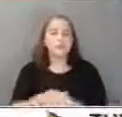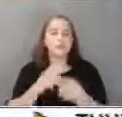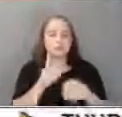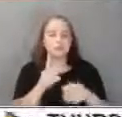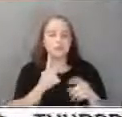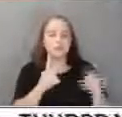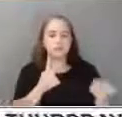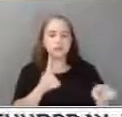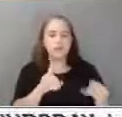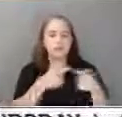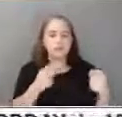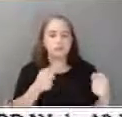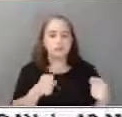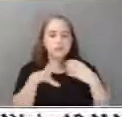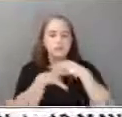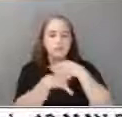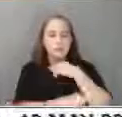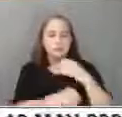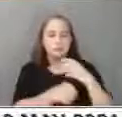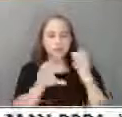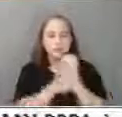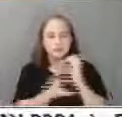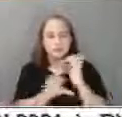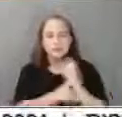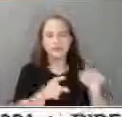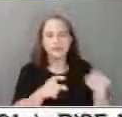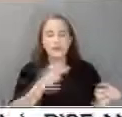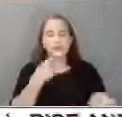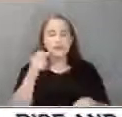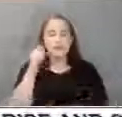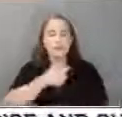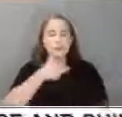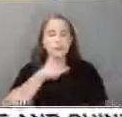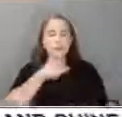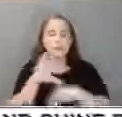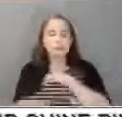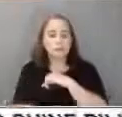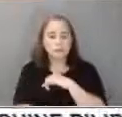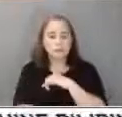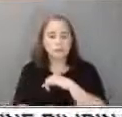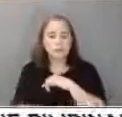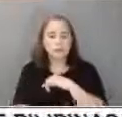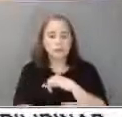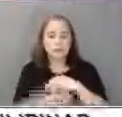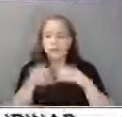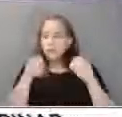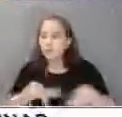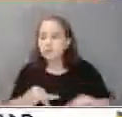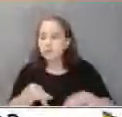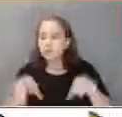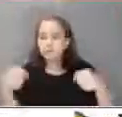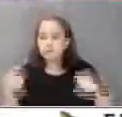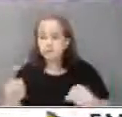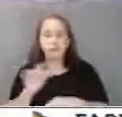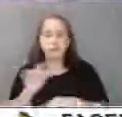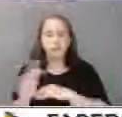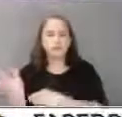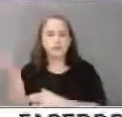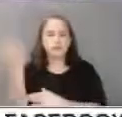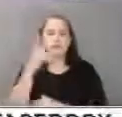dalawang hold-upper at snatcher. Si Rod Laguzan sa detalye. Rise and shine, Rod!